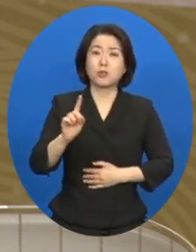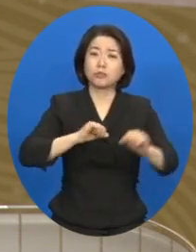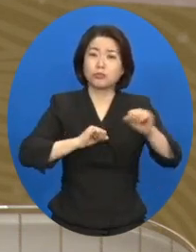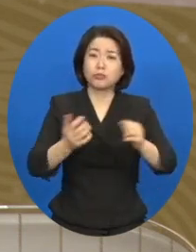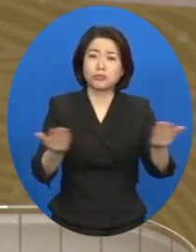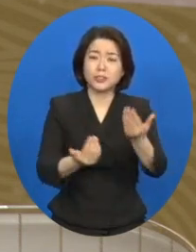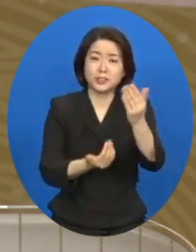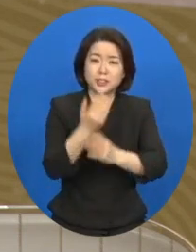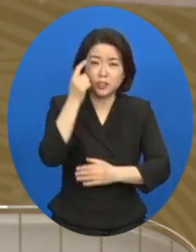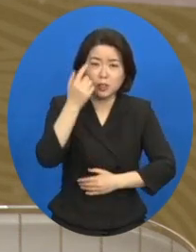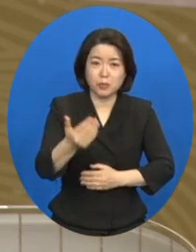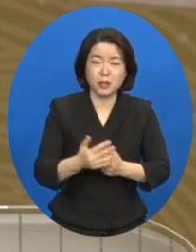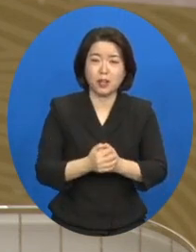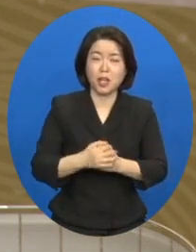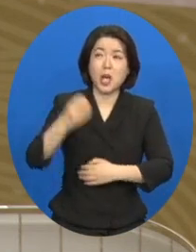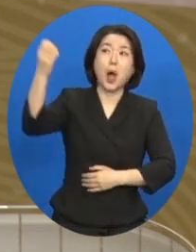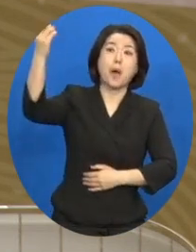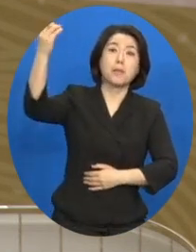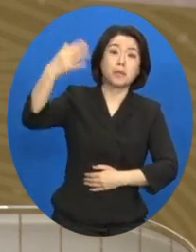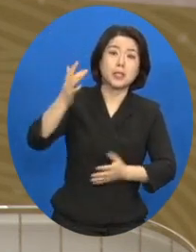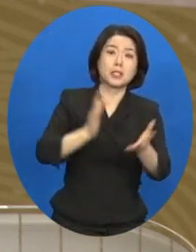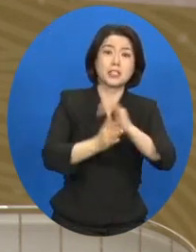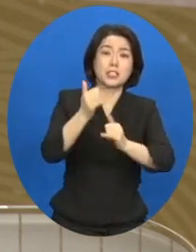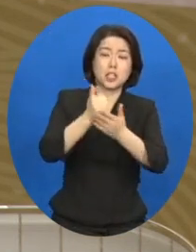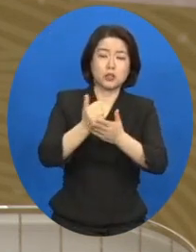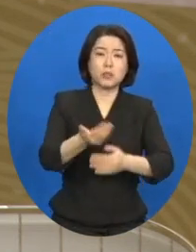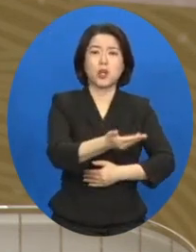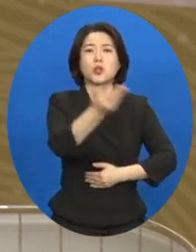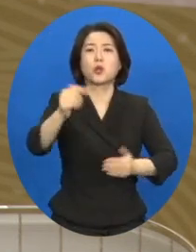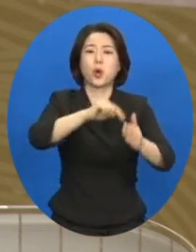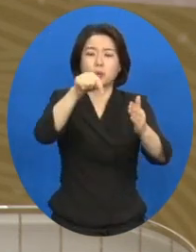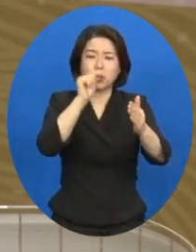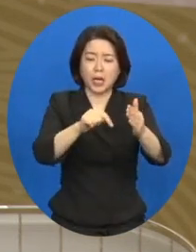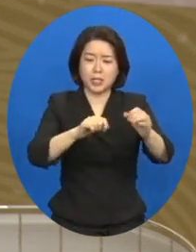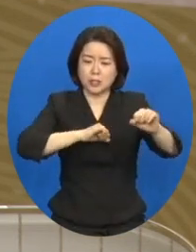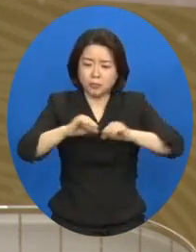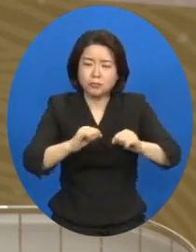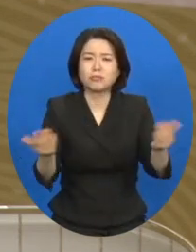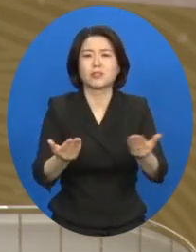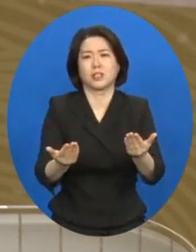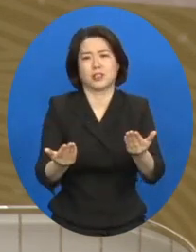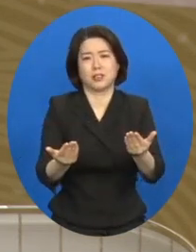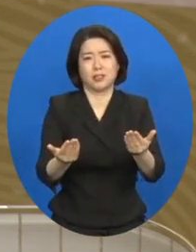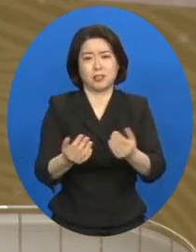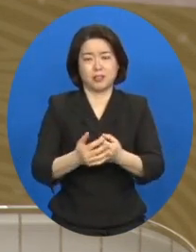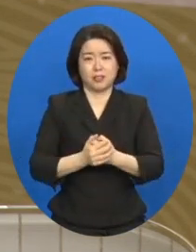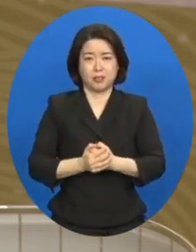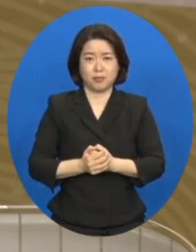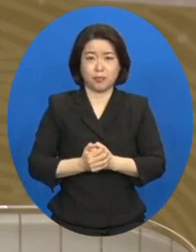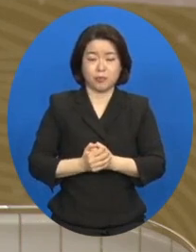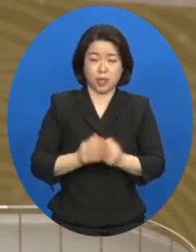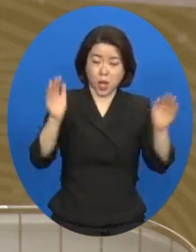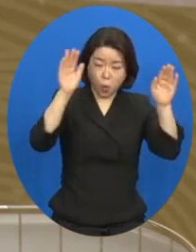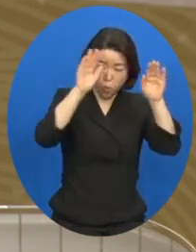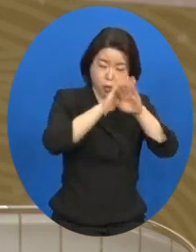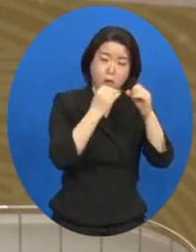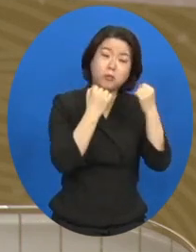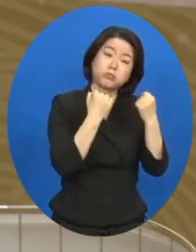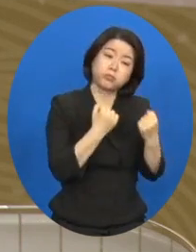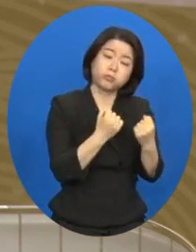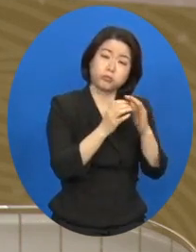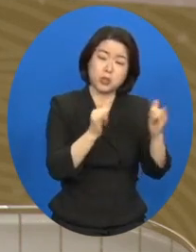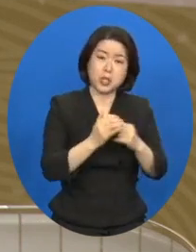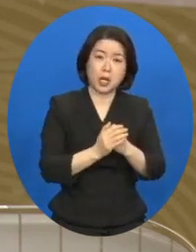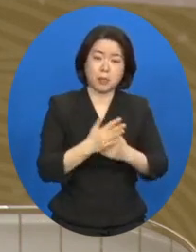역사이죠? 빛이신 예수님이 여러분 안에서 역사하고 있는 거예요. 어둠 속에 사는 사람은 자기가